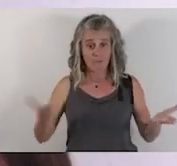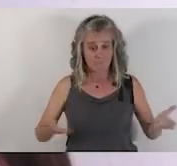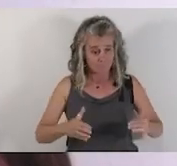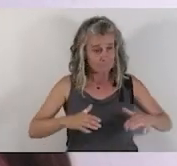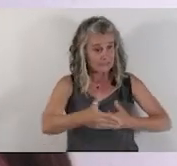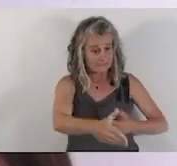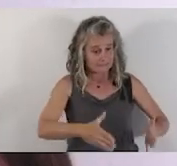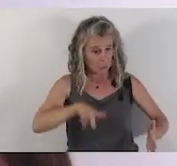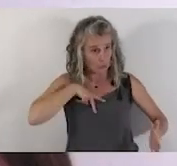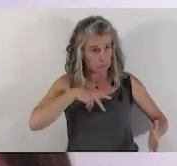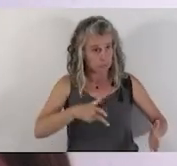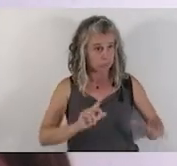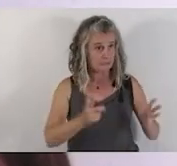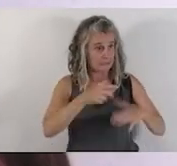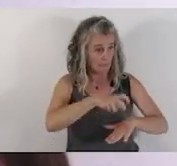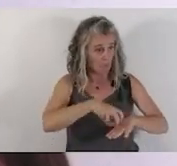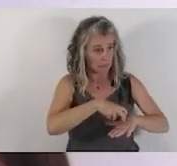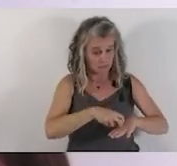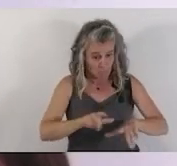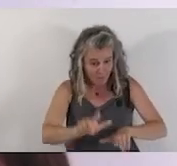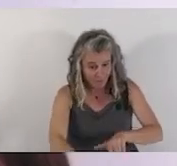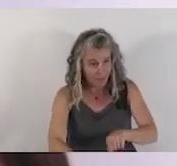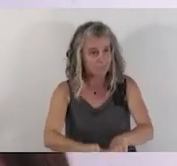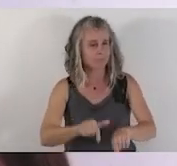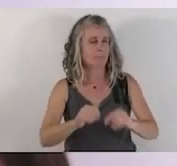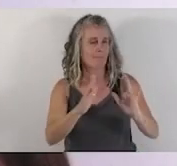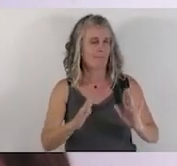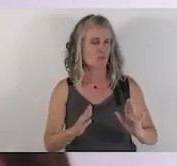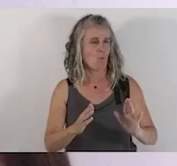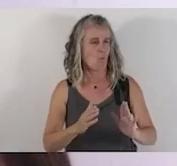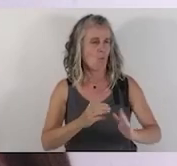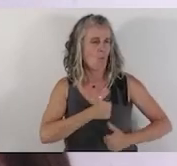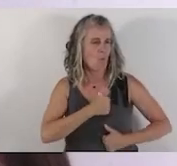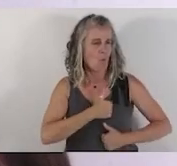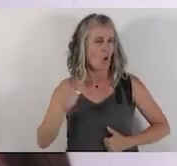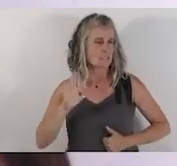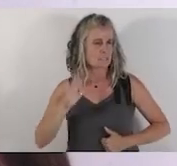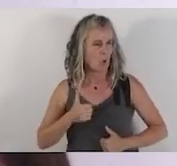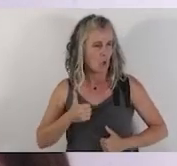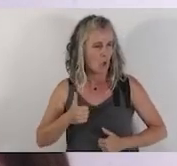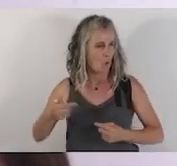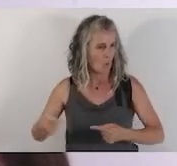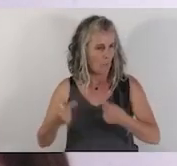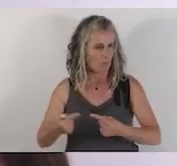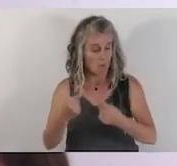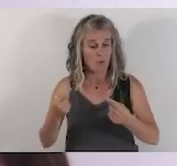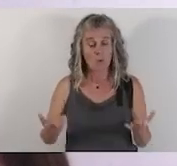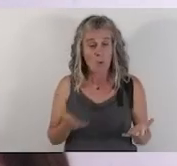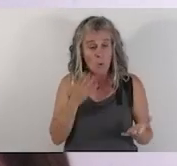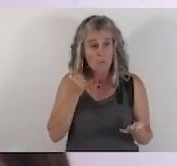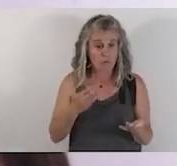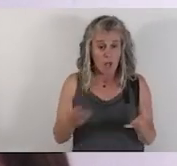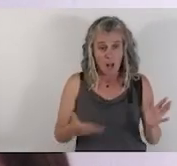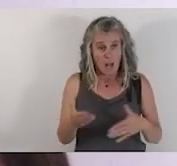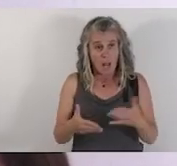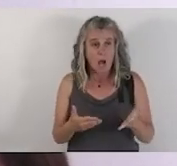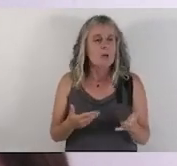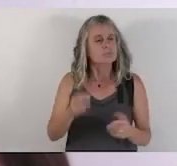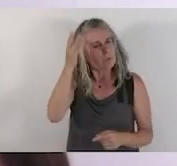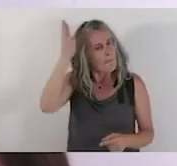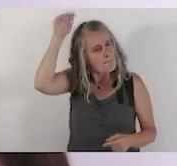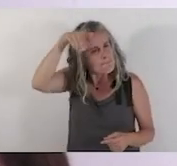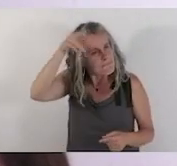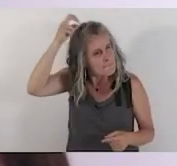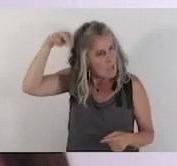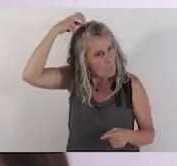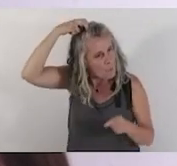dans le 7e arrondissement, il y a beaucoup de ces subventions qui sont attribuées dans notre secteur, dont l'Amicale des marins-pompiers, la Fédération